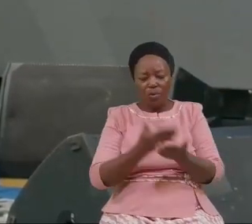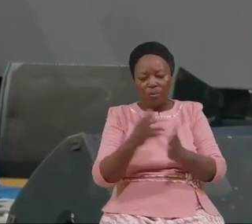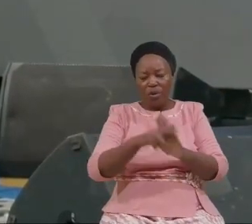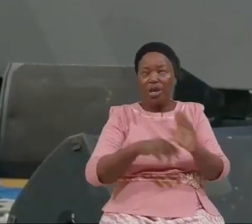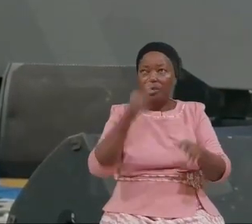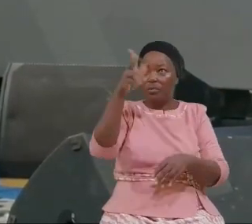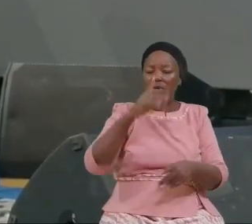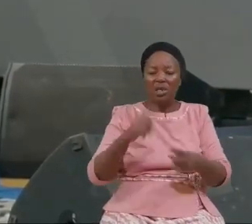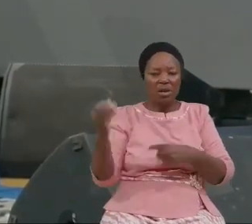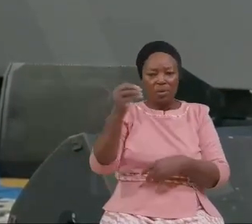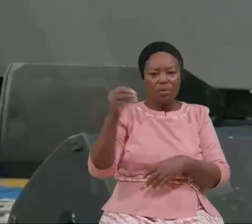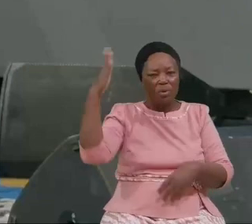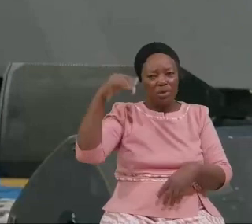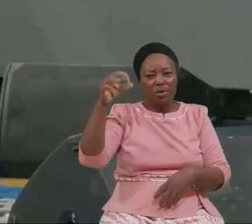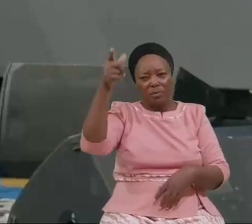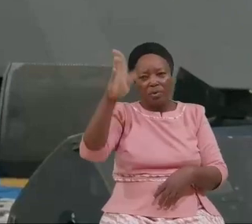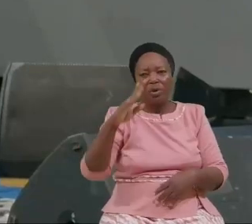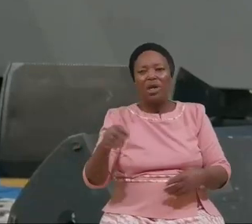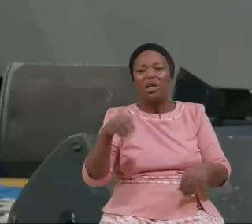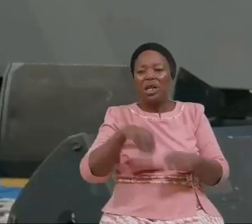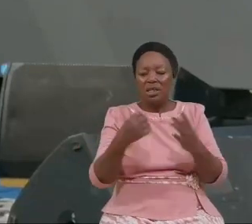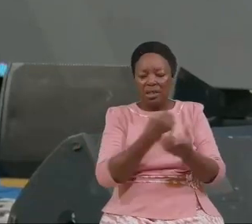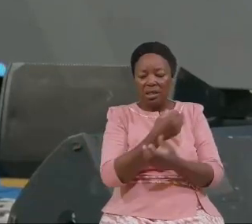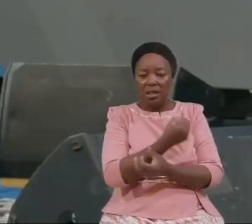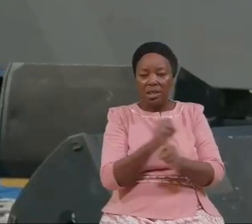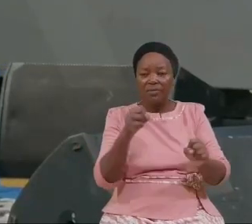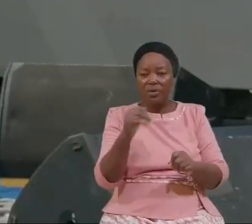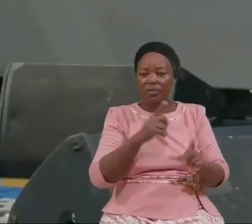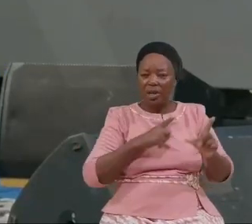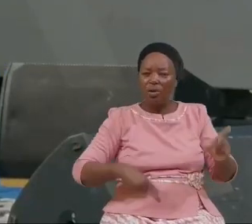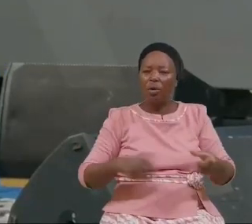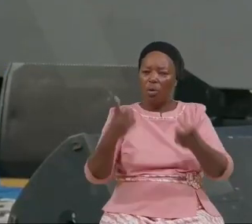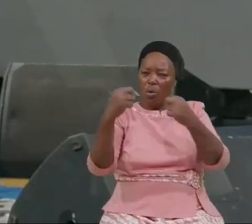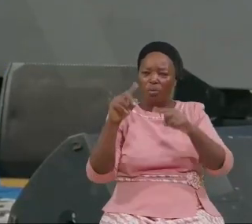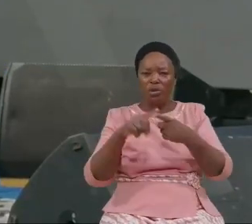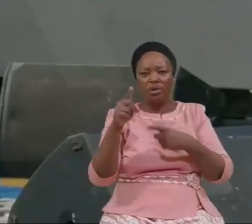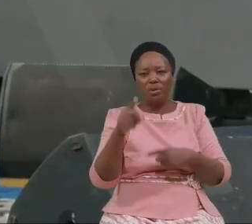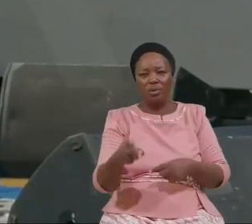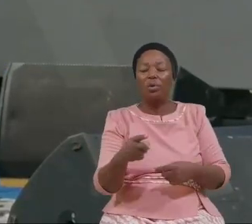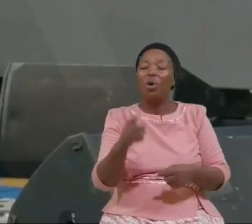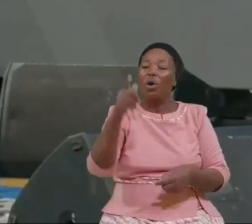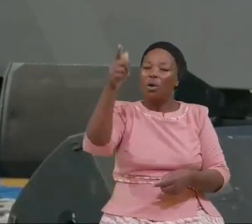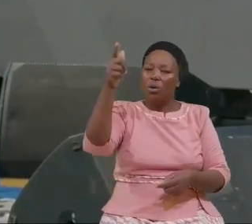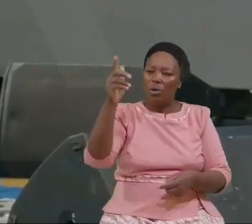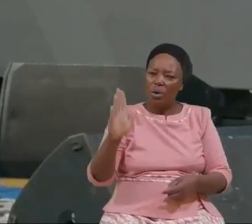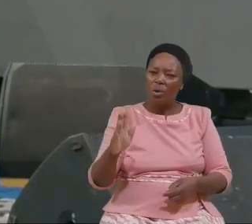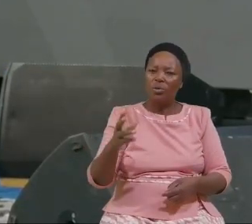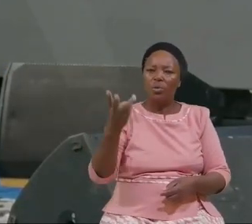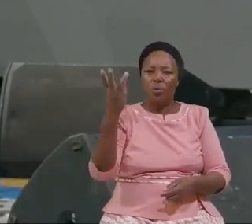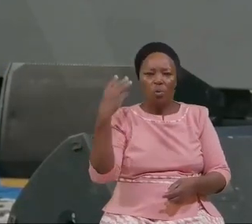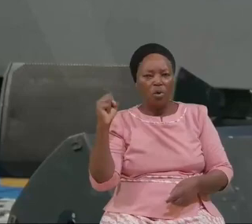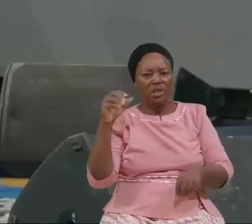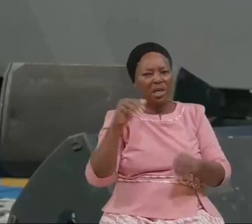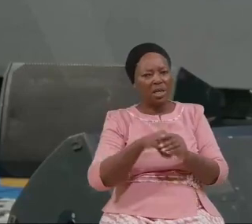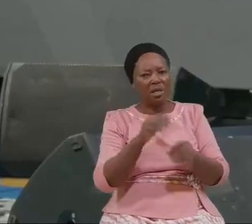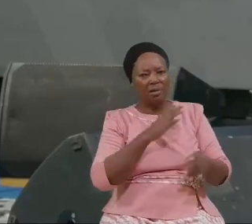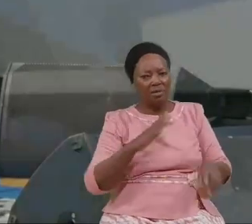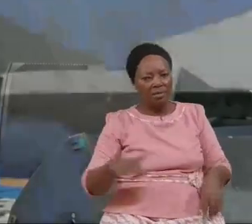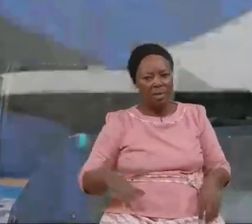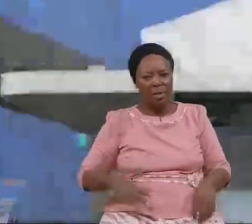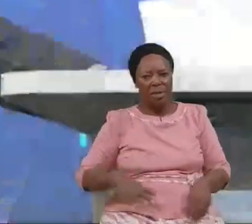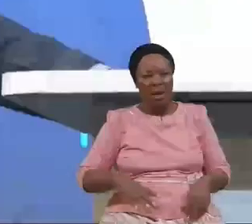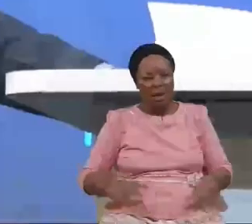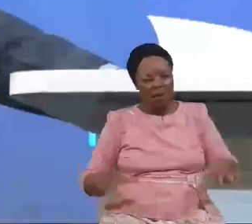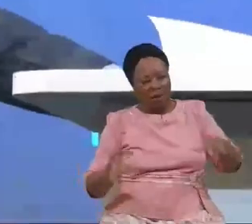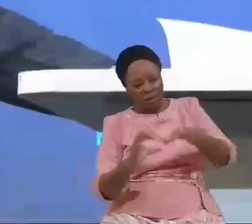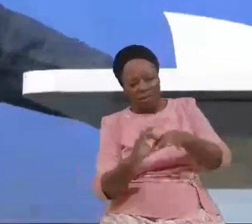grâce de Dieu le salut de Dieu venant pour toi Dieu était en Christ réconciliant